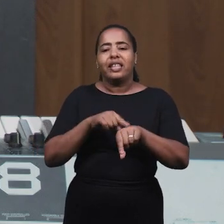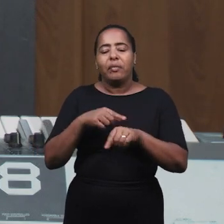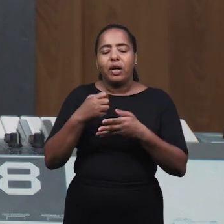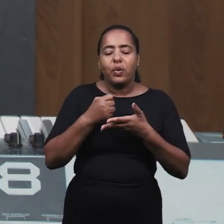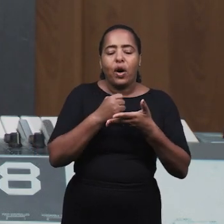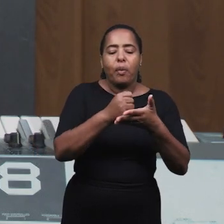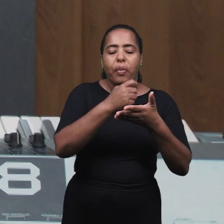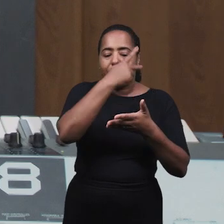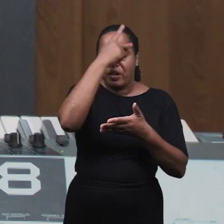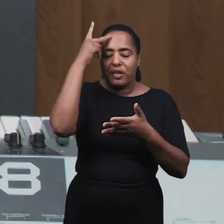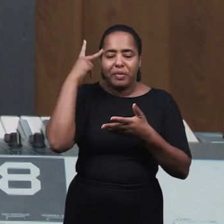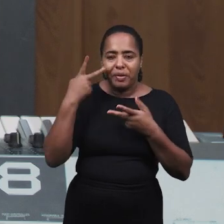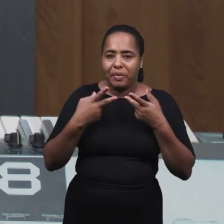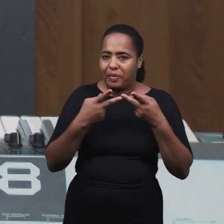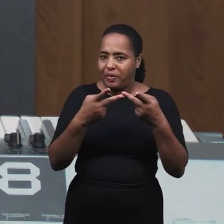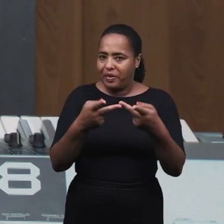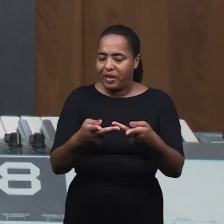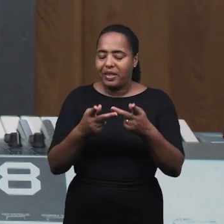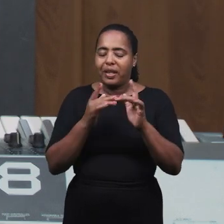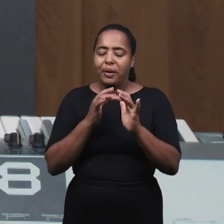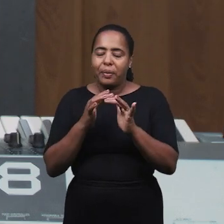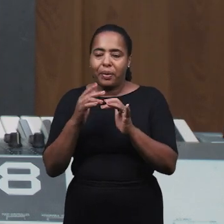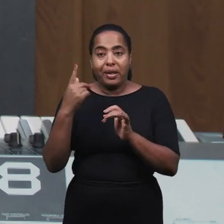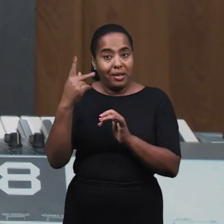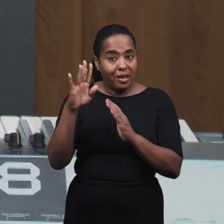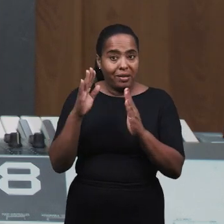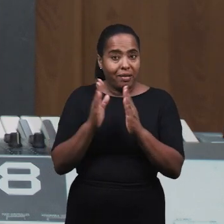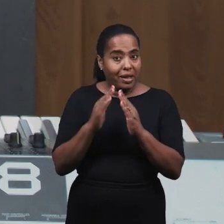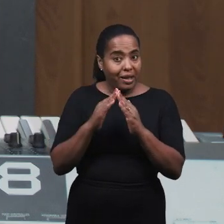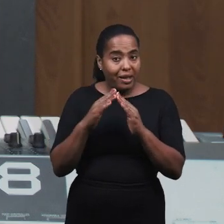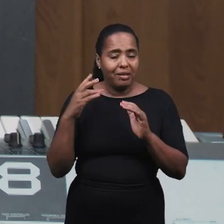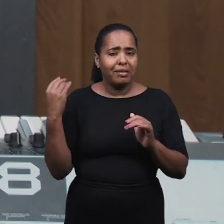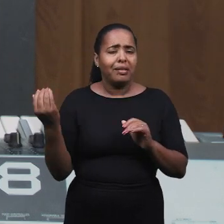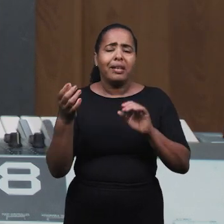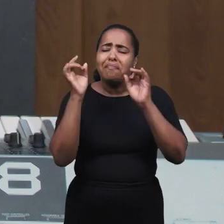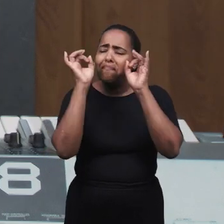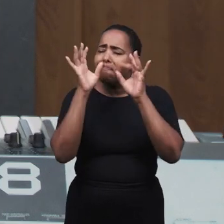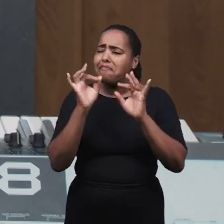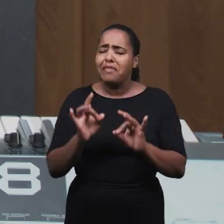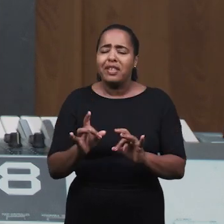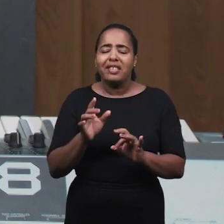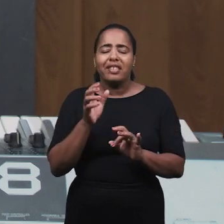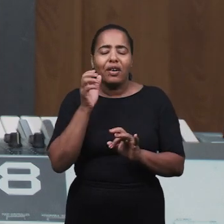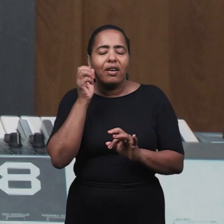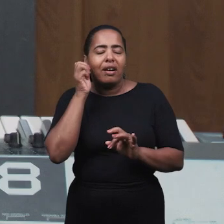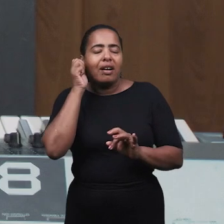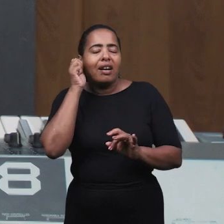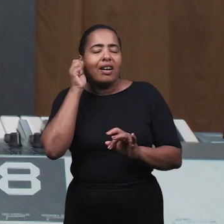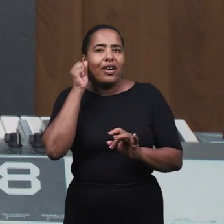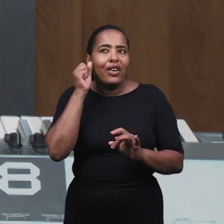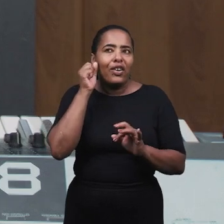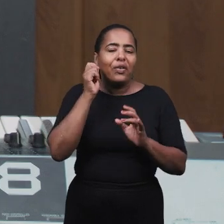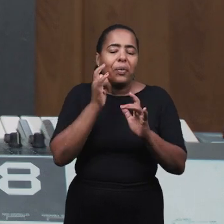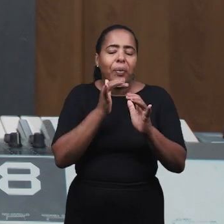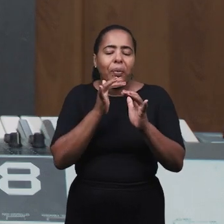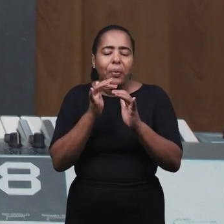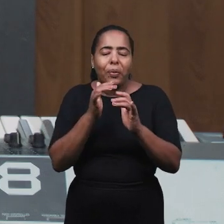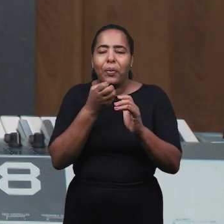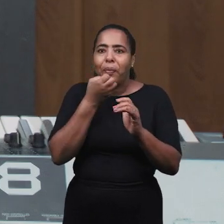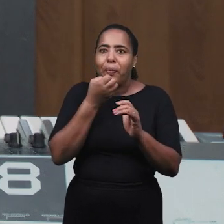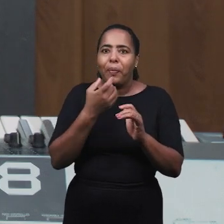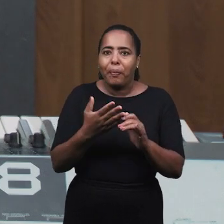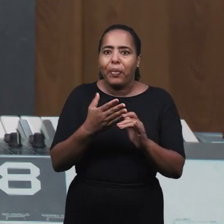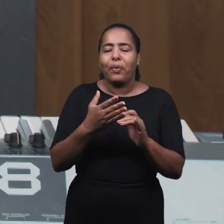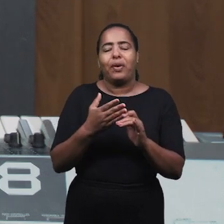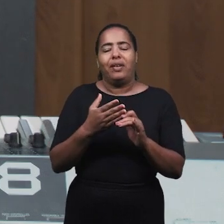prière, aussi le moment de l'assistance, afin que vous puissiez jouer dans votre maison. C'est très spécial d'entendre le son de la flûte